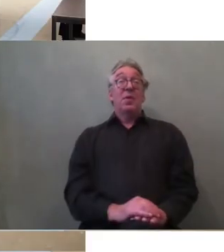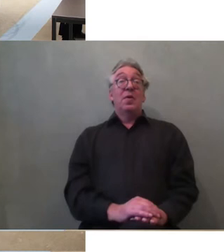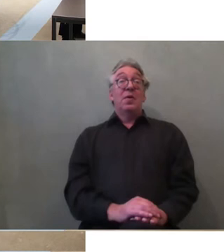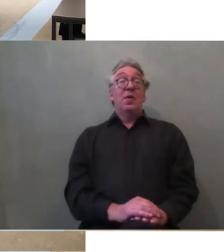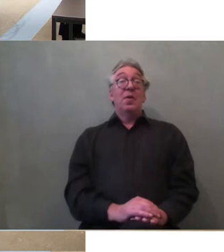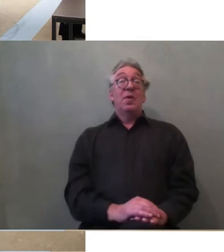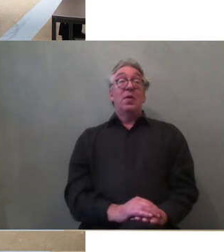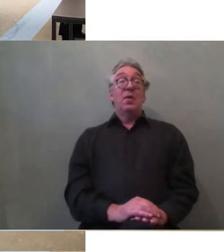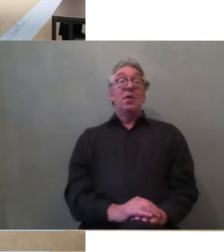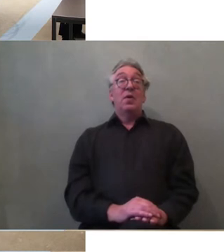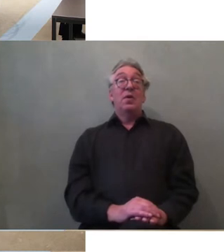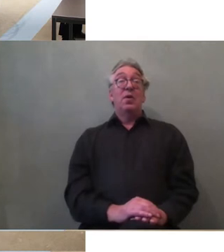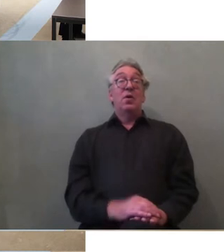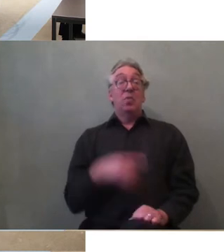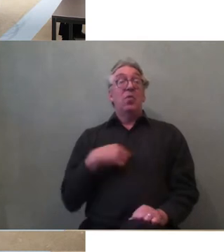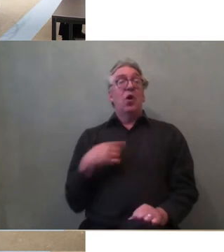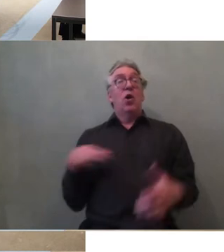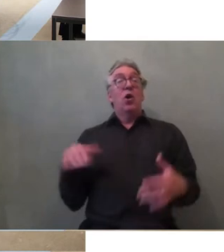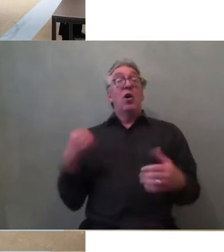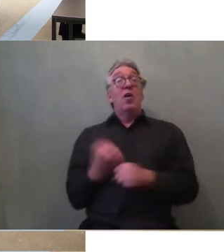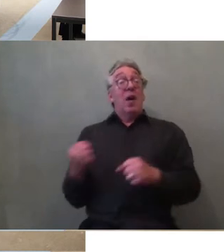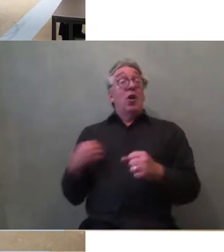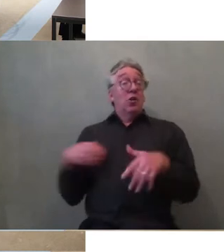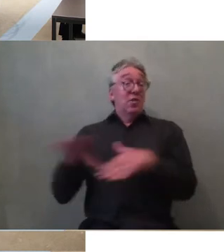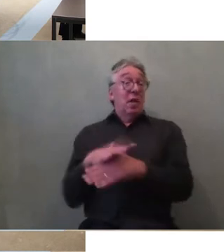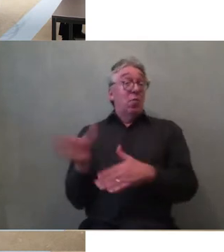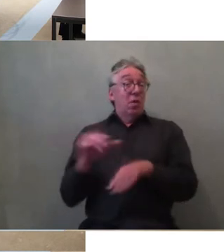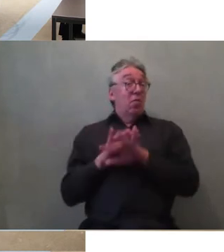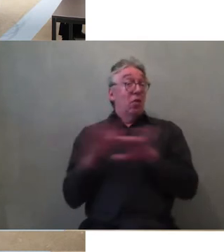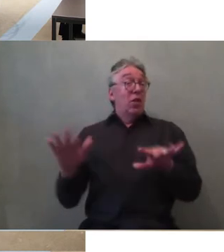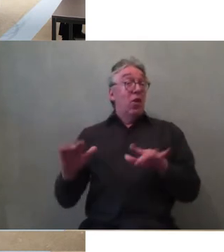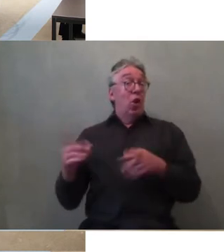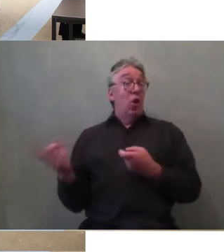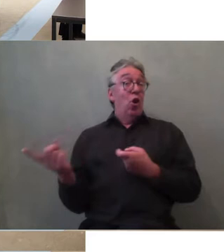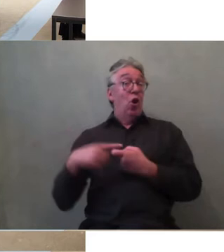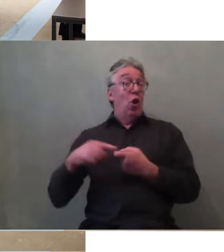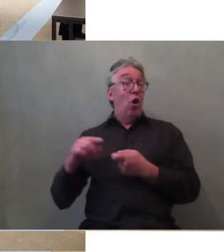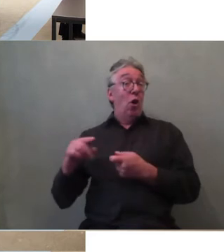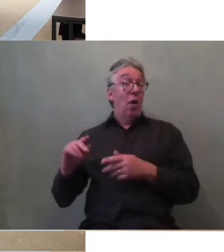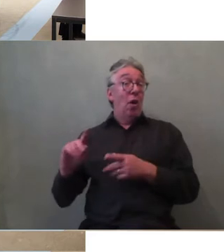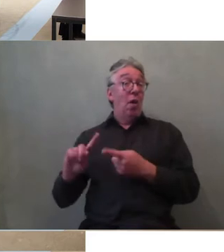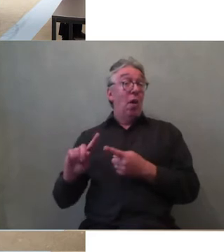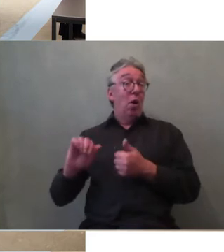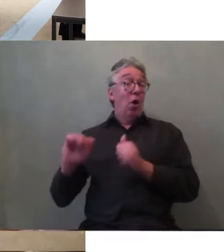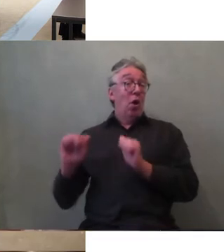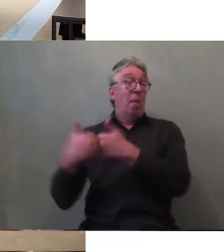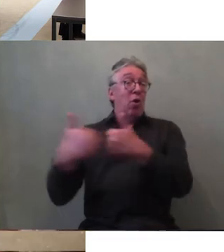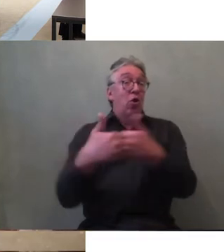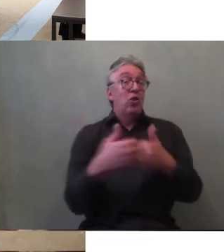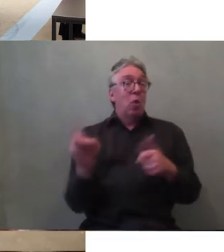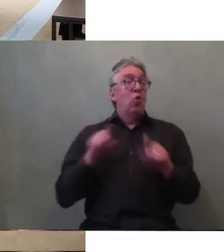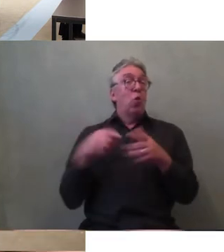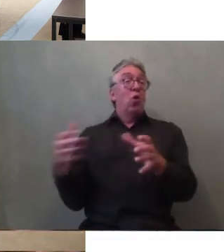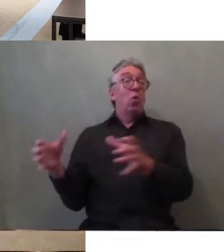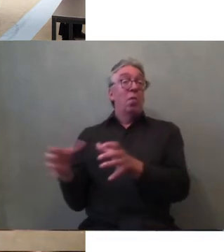Door samen te werken met verschillende partners uit de doelgroep, ga je ook door met nieuwe partners vooral samen te werken,